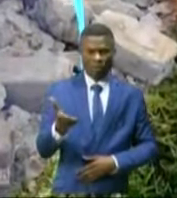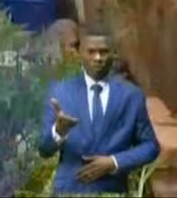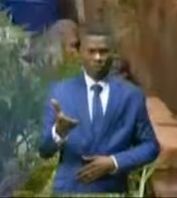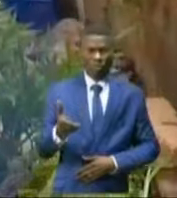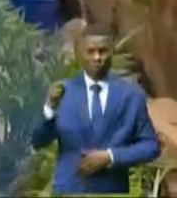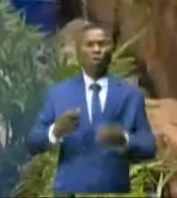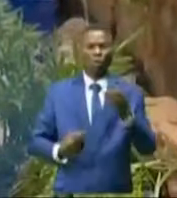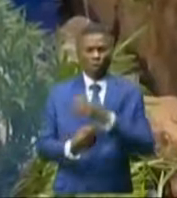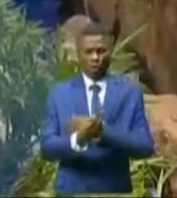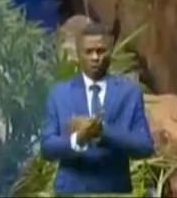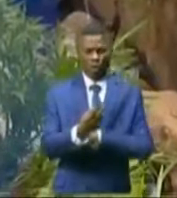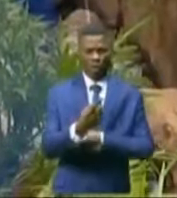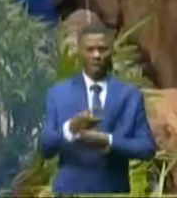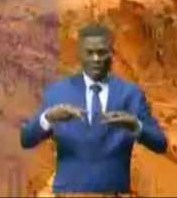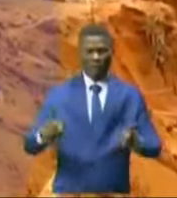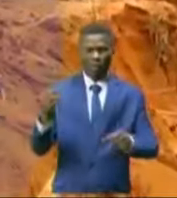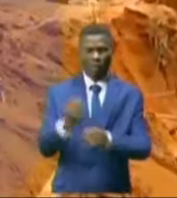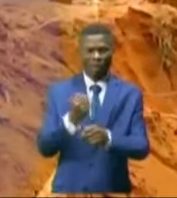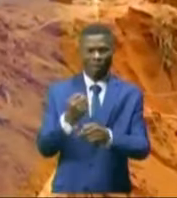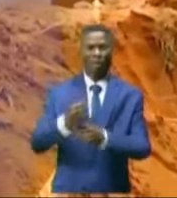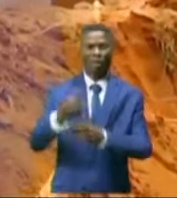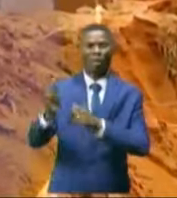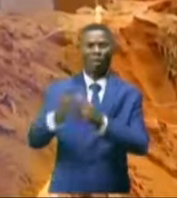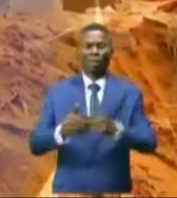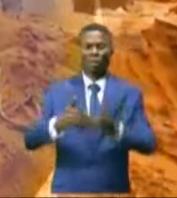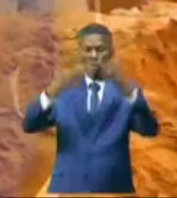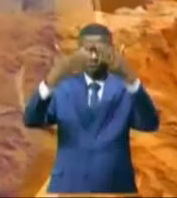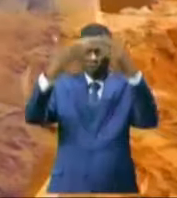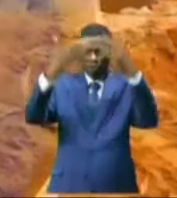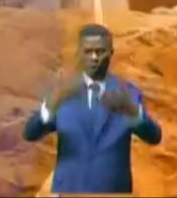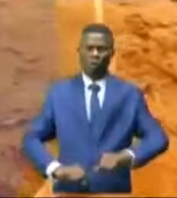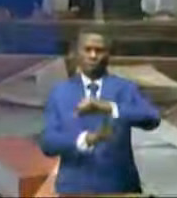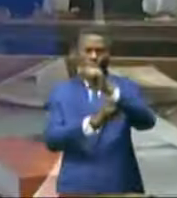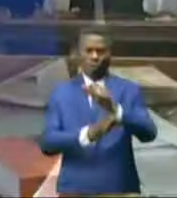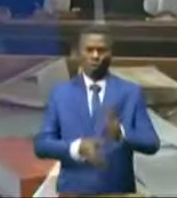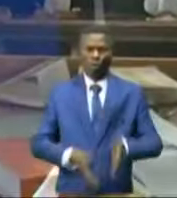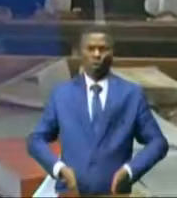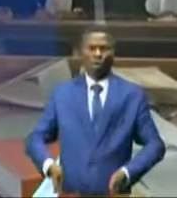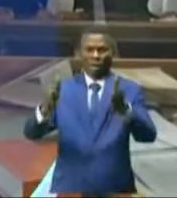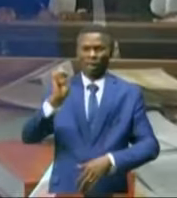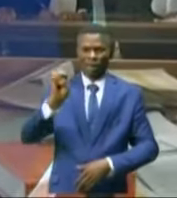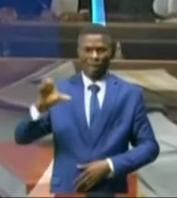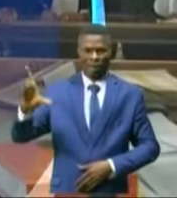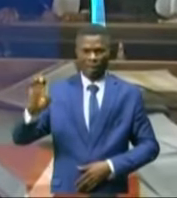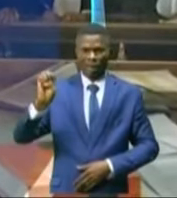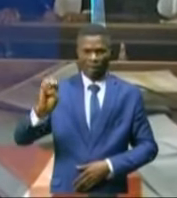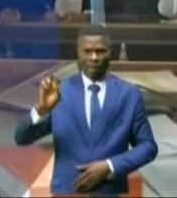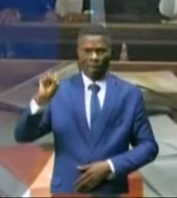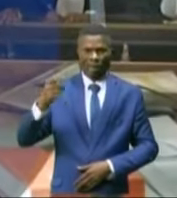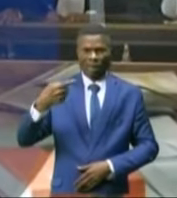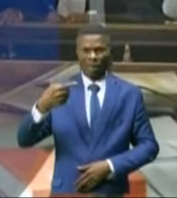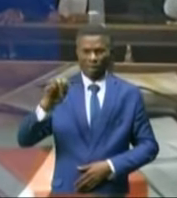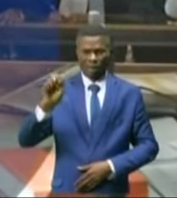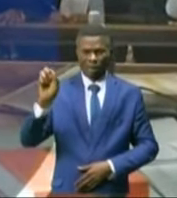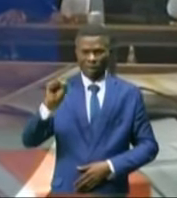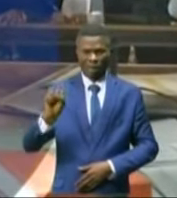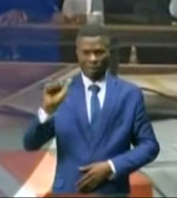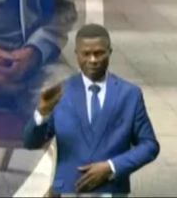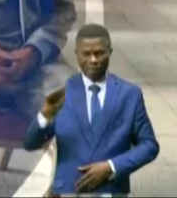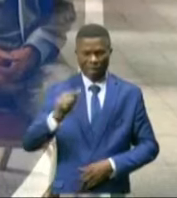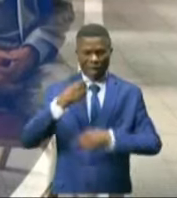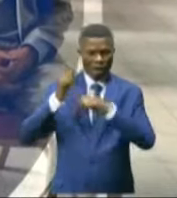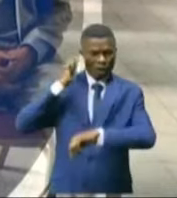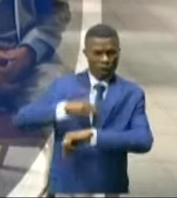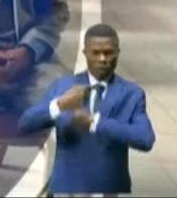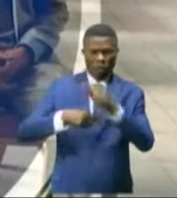des accusés. Il faisait le travail de démolition des soutenants de Nguessa. Procès en flagrant s'est ouvert hier à la grande